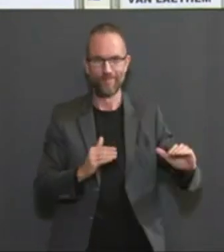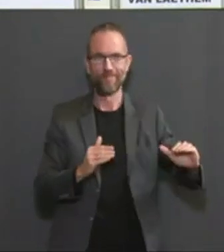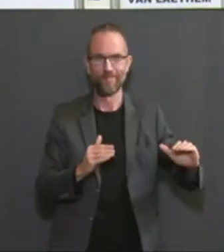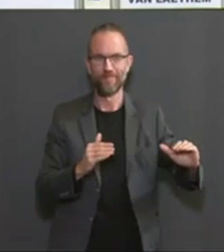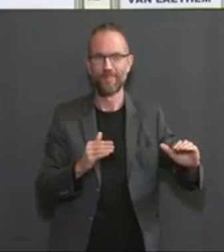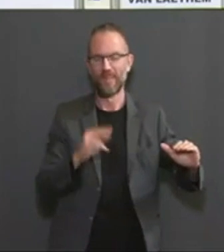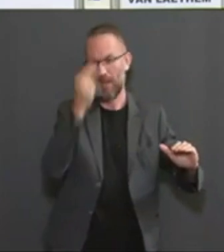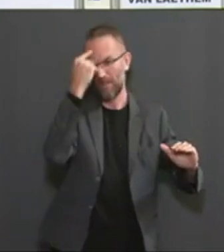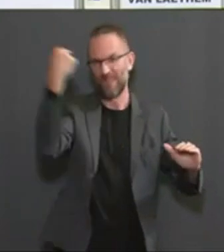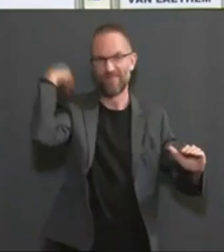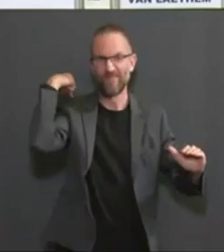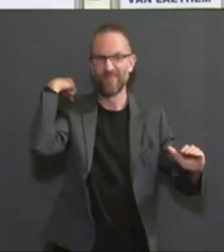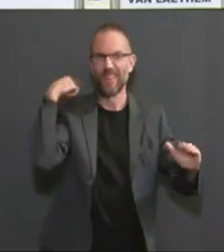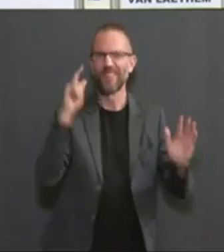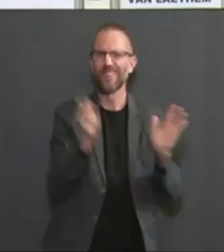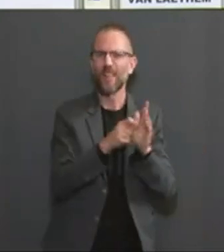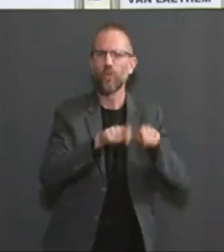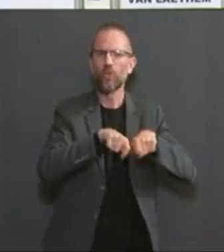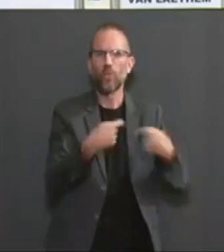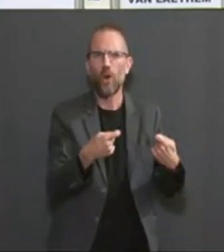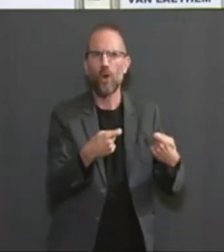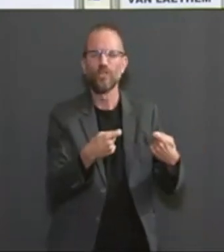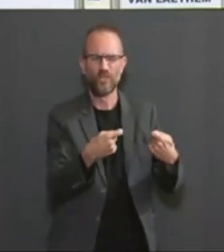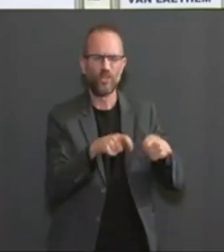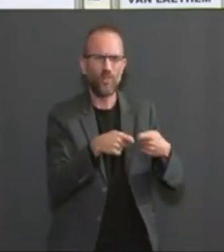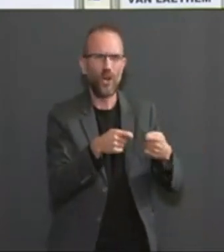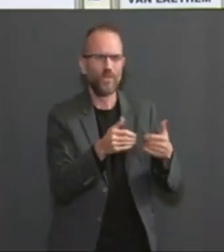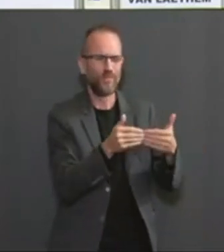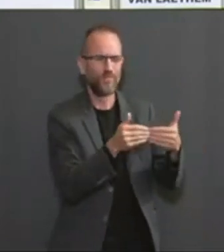dure période du mois de mars et du mois d'avril.